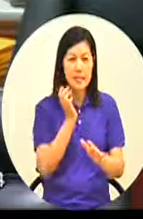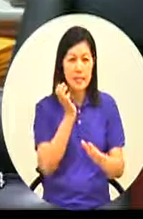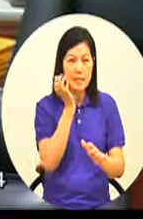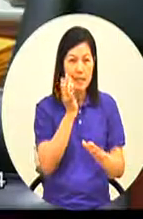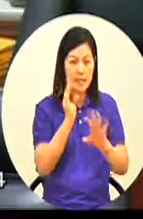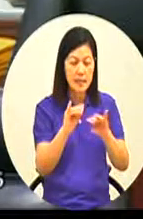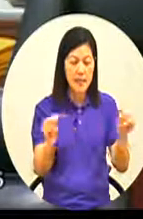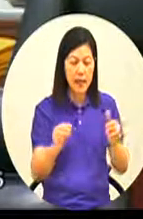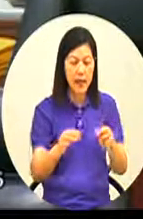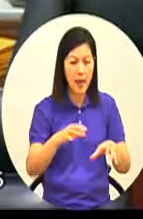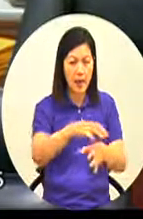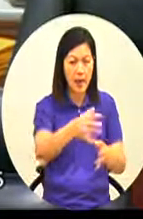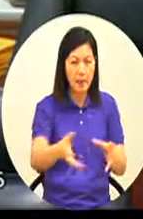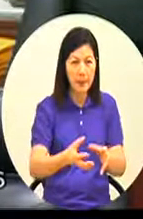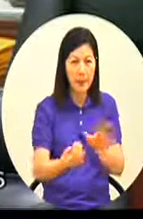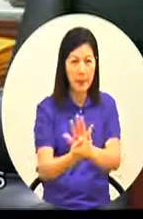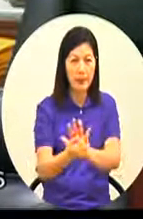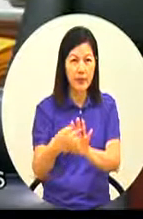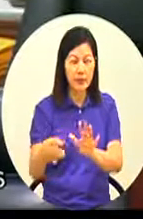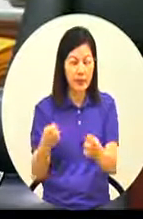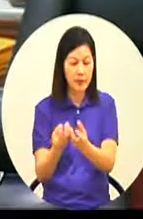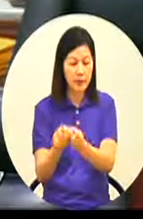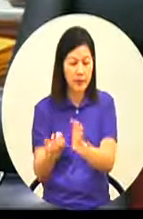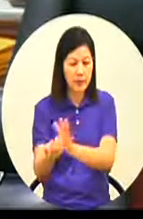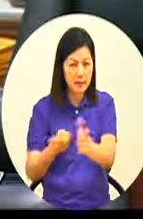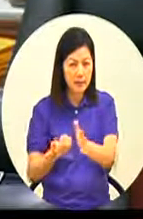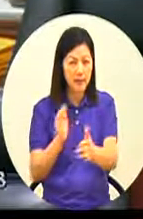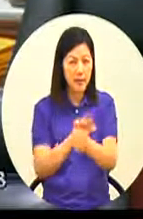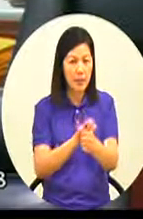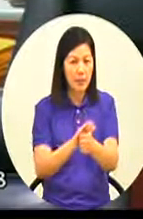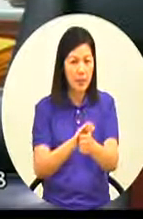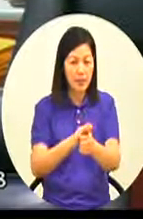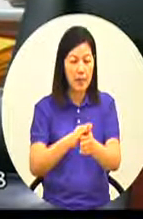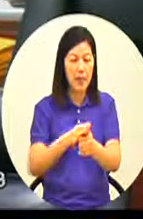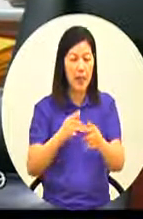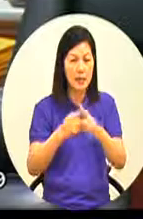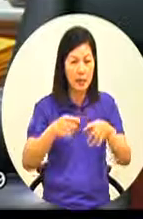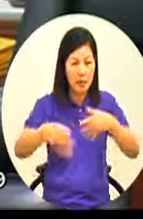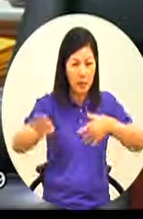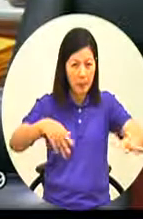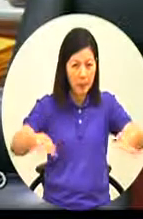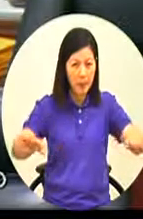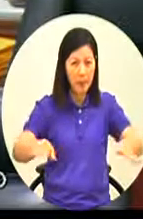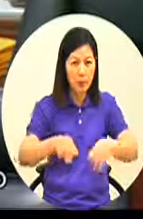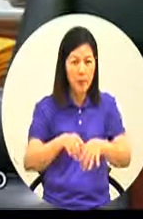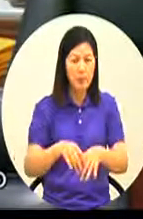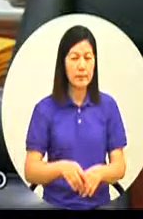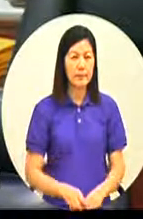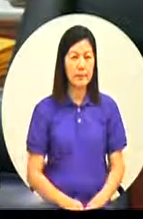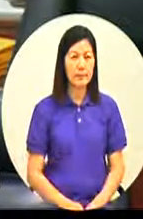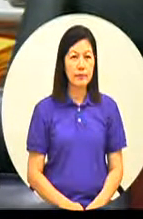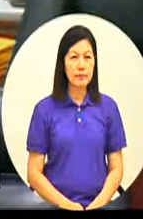息，还有灾害发生前协助撤离等项目哦，啊，所以本身是说